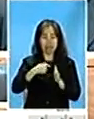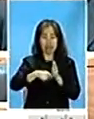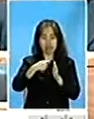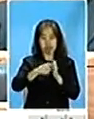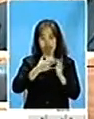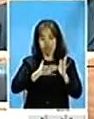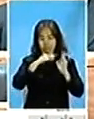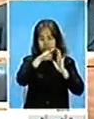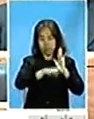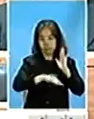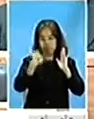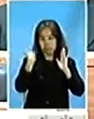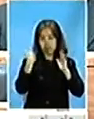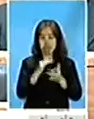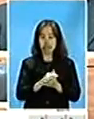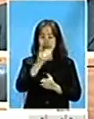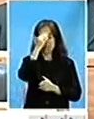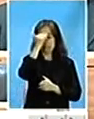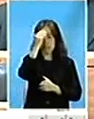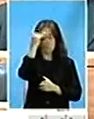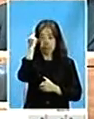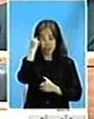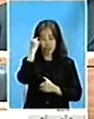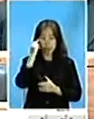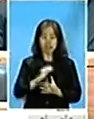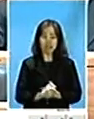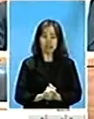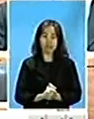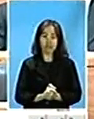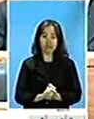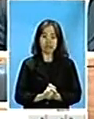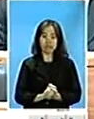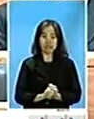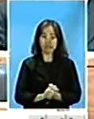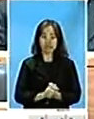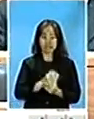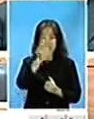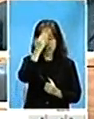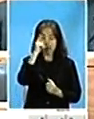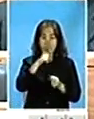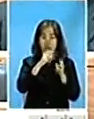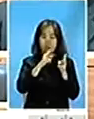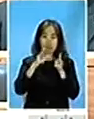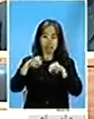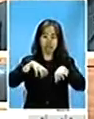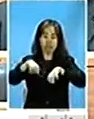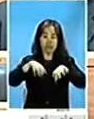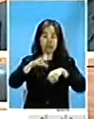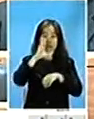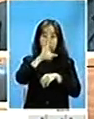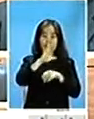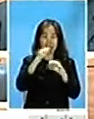นะฮะทำไมถึงกล้าพูดอย่างนี้ครับเพราะว่าภายใต้การบริหารของรัฐบาลชุด